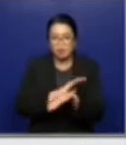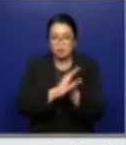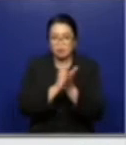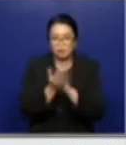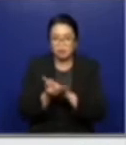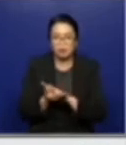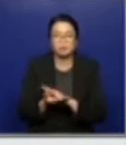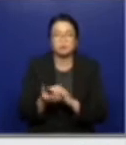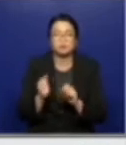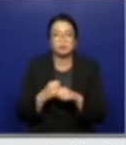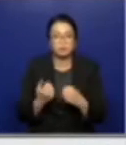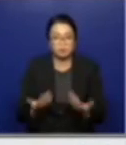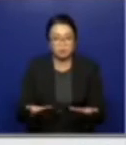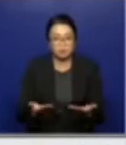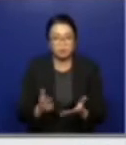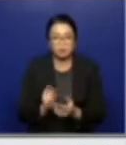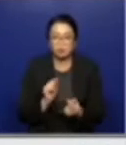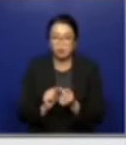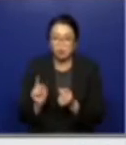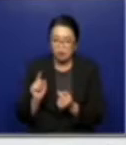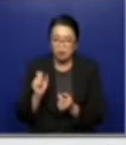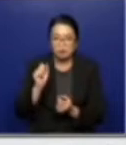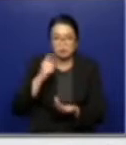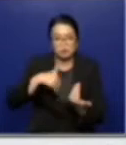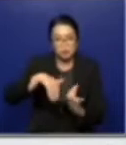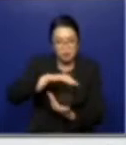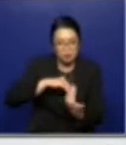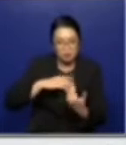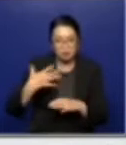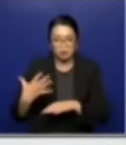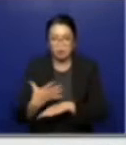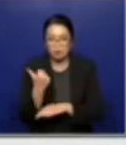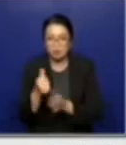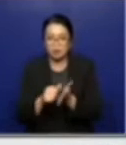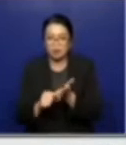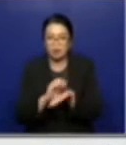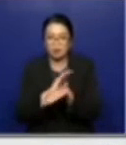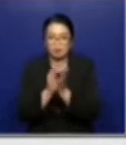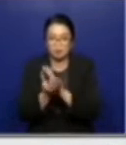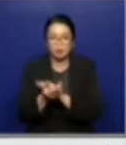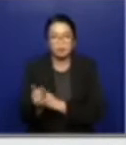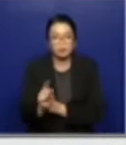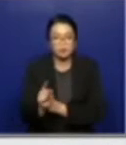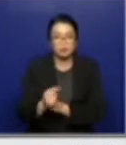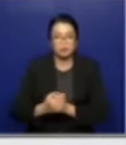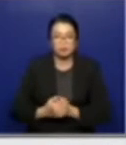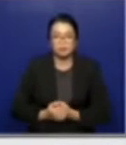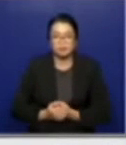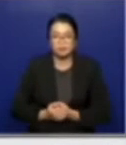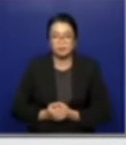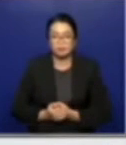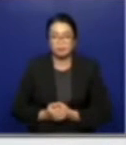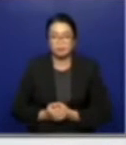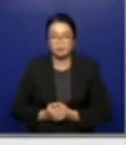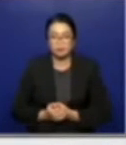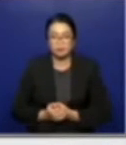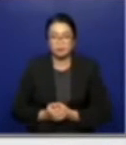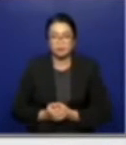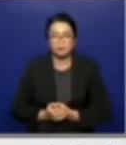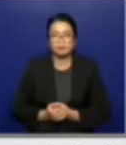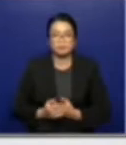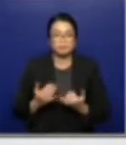ศทั้งทางด้านเศรษฐกิจและการเมืองอย่างไรท่านประธานที่เคารพครับสภาของเรายุ